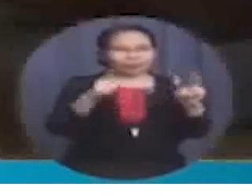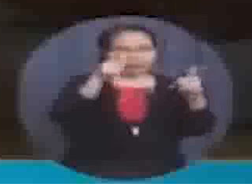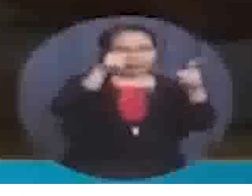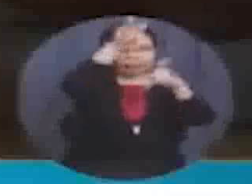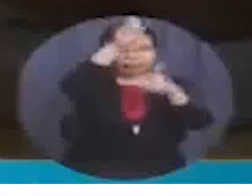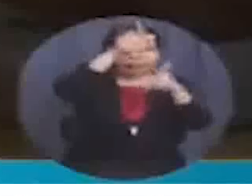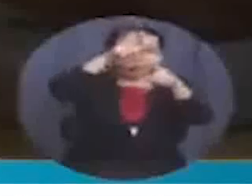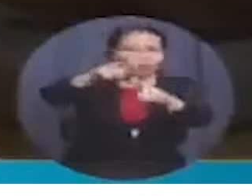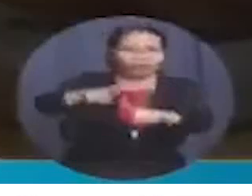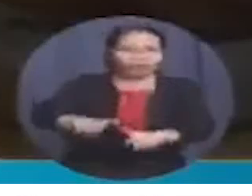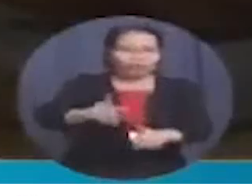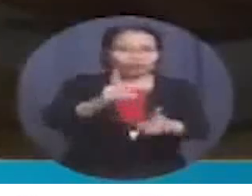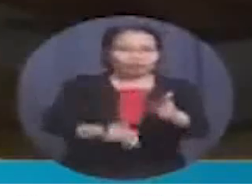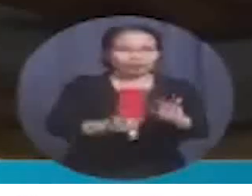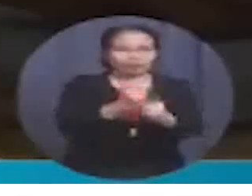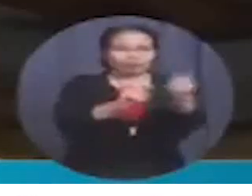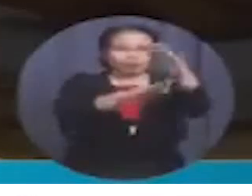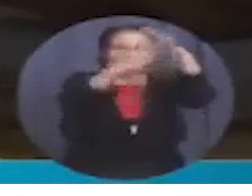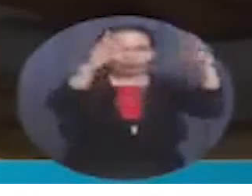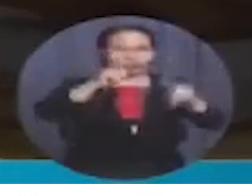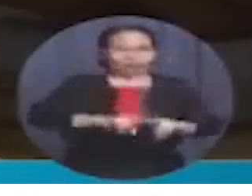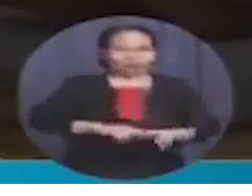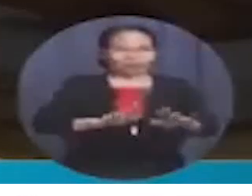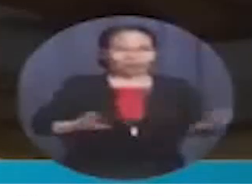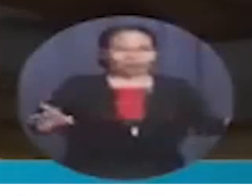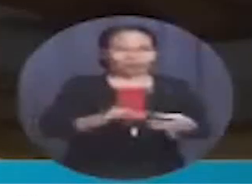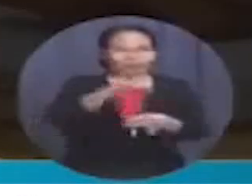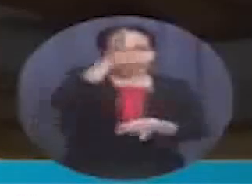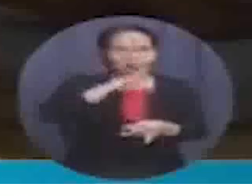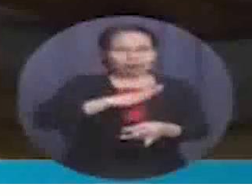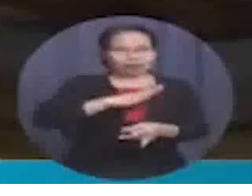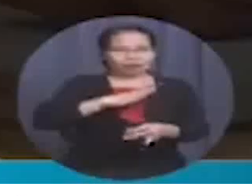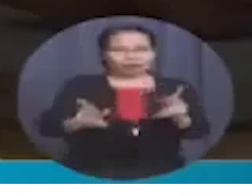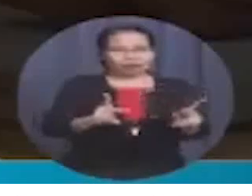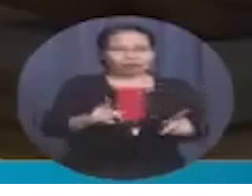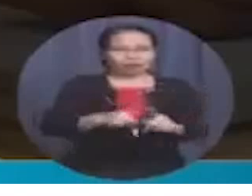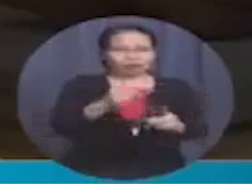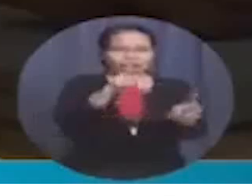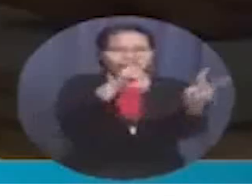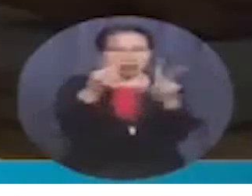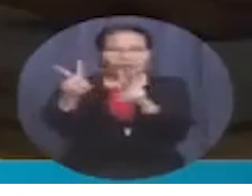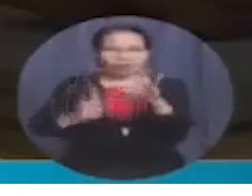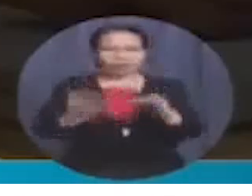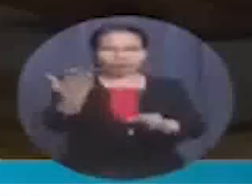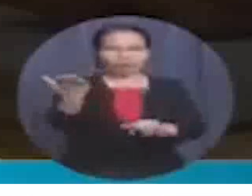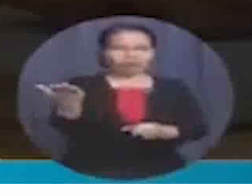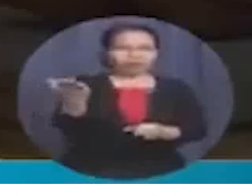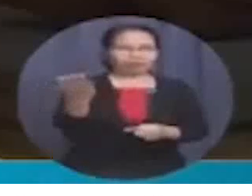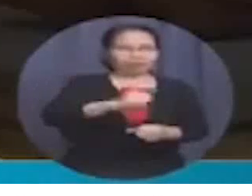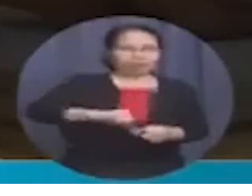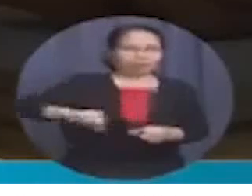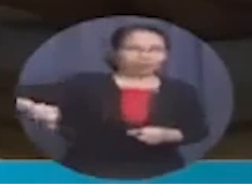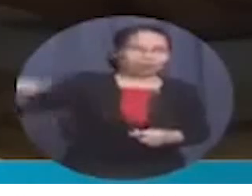Tinungha ng Diyos ang mga anak ng mga tao mula sa langit upang tingnan kung may sino